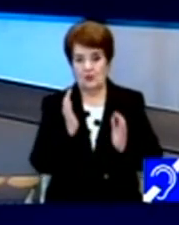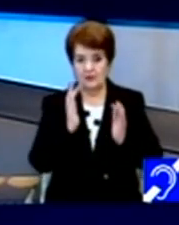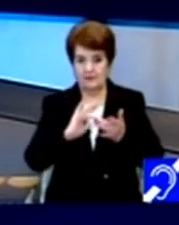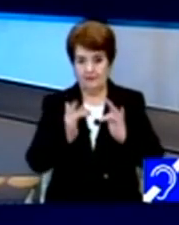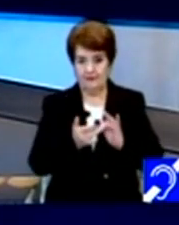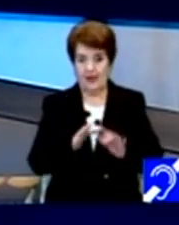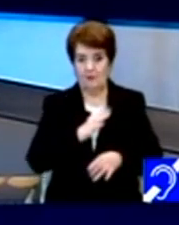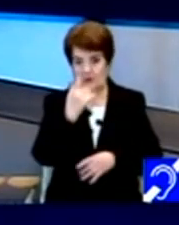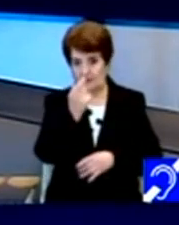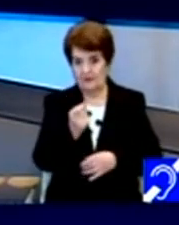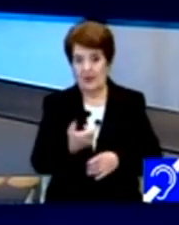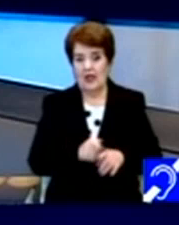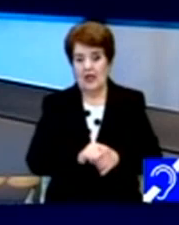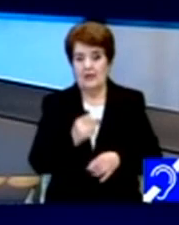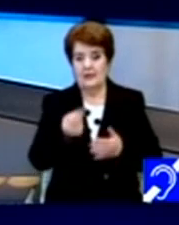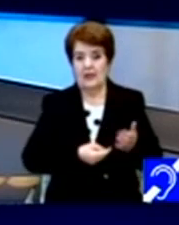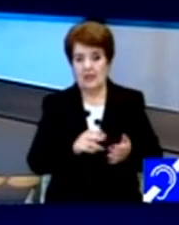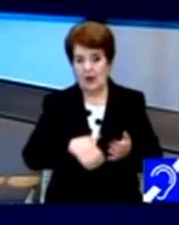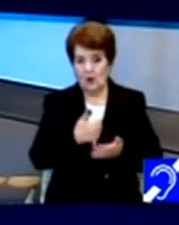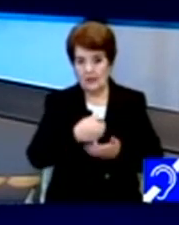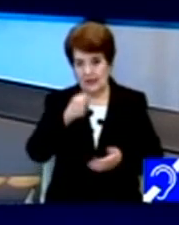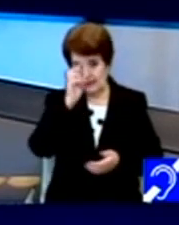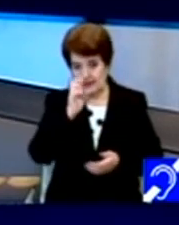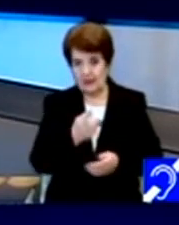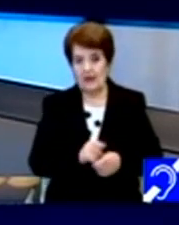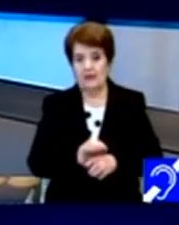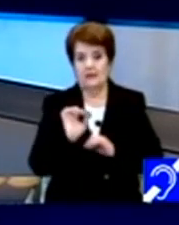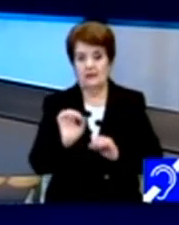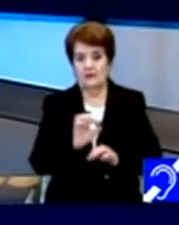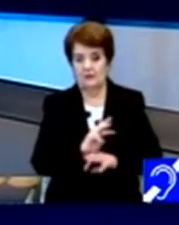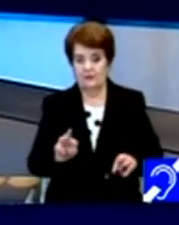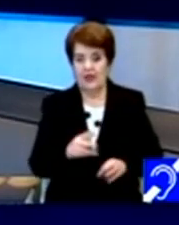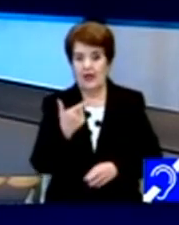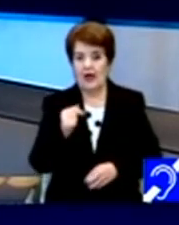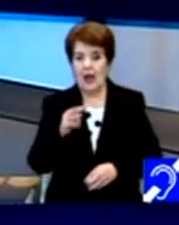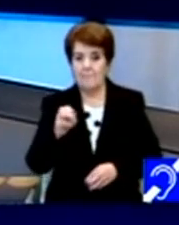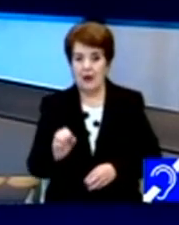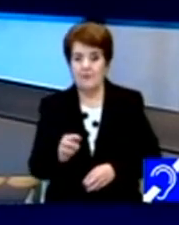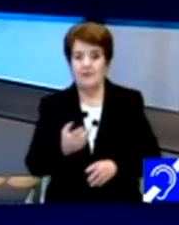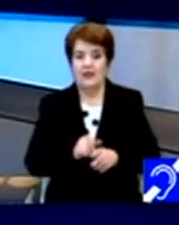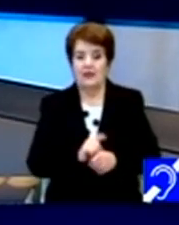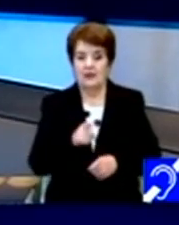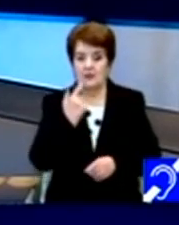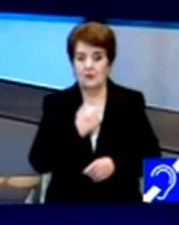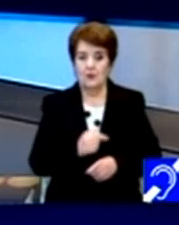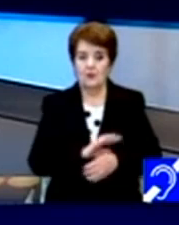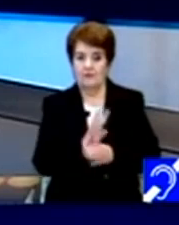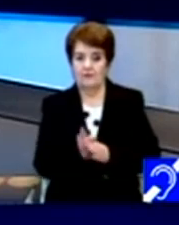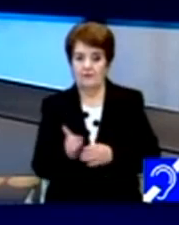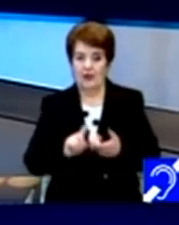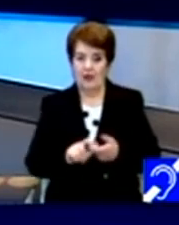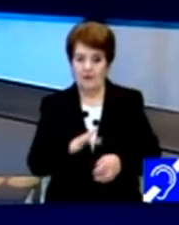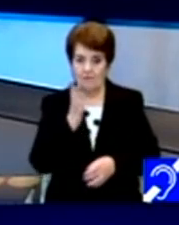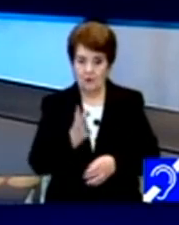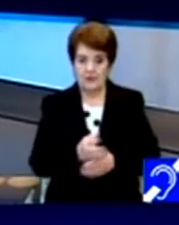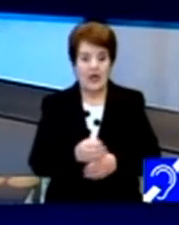ai generalului. Potrivit secretarului de stat al Ministerului Apărării, Mariana Grama, el a fost răpus de noul coronavirus.